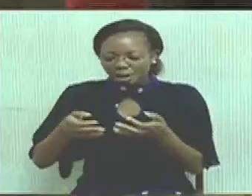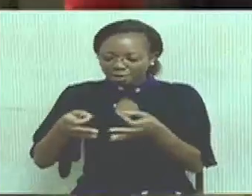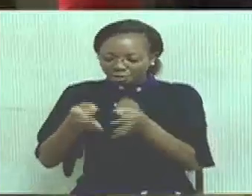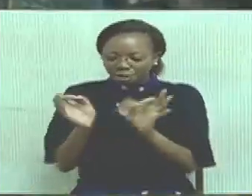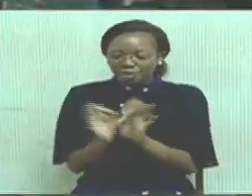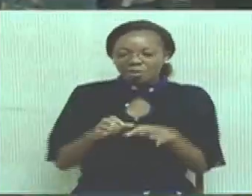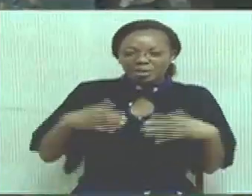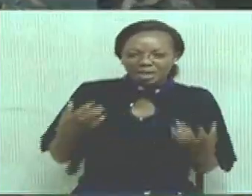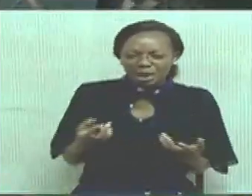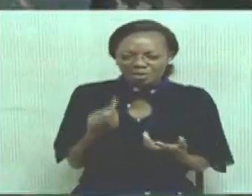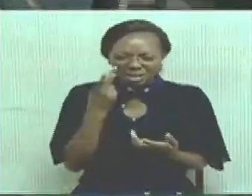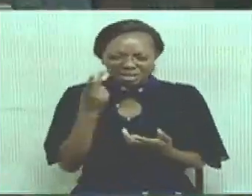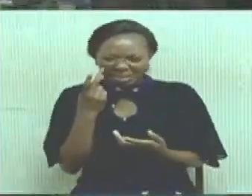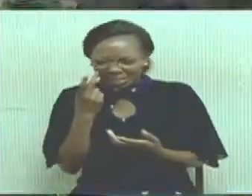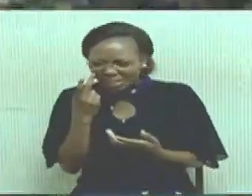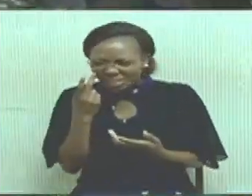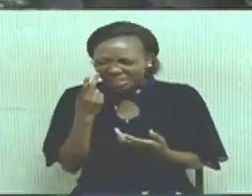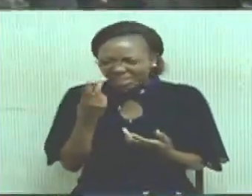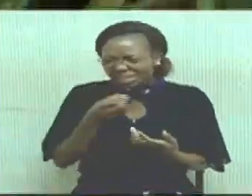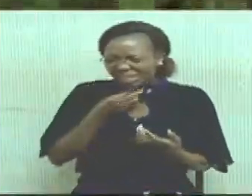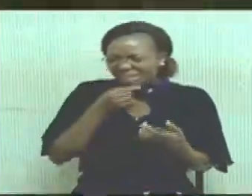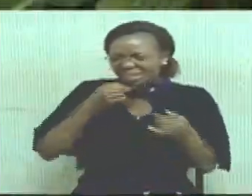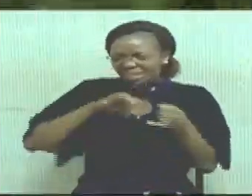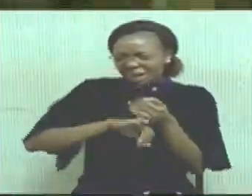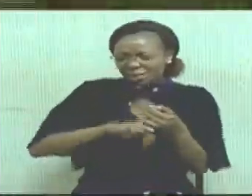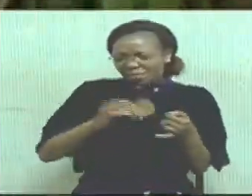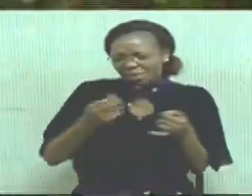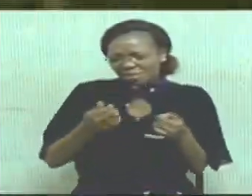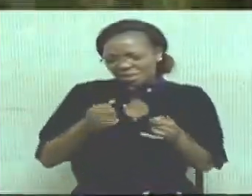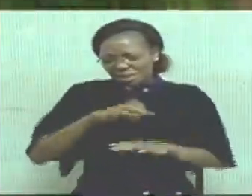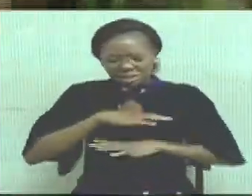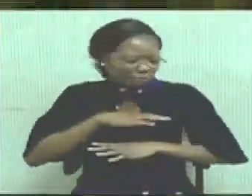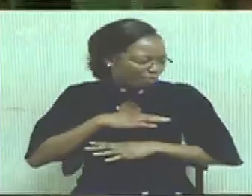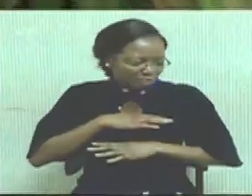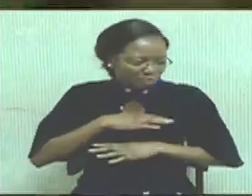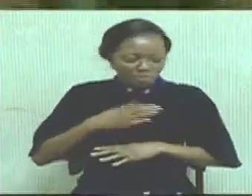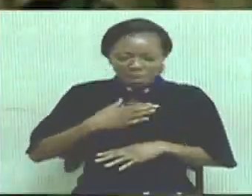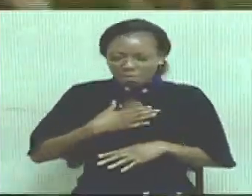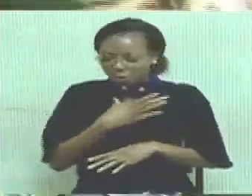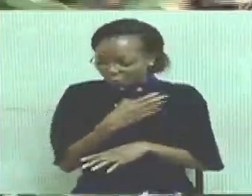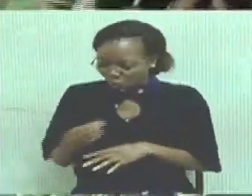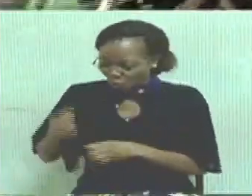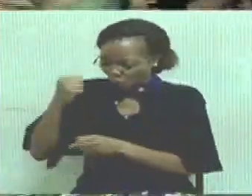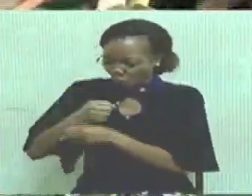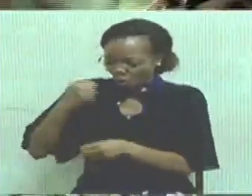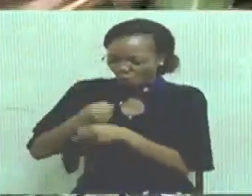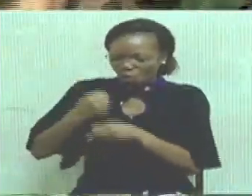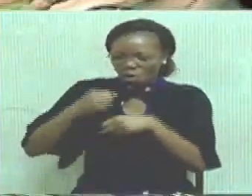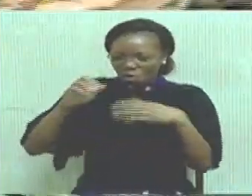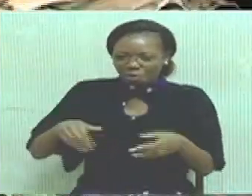nafaka. Tofauti na kina mama wengi wanaopendelea kusubiri hela za mume ama kupiga domo